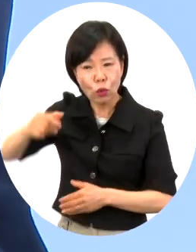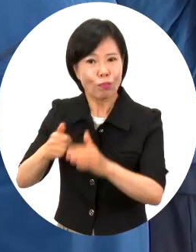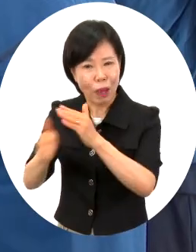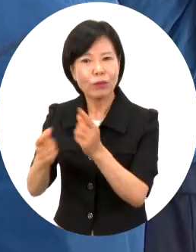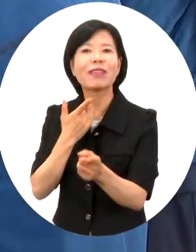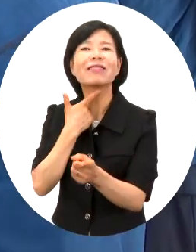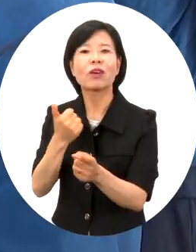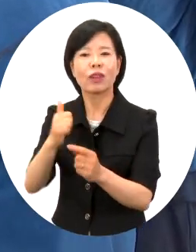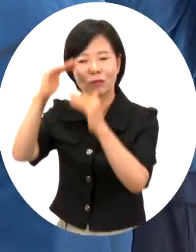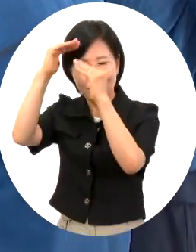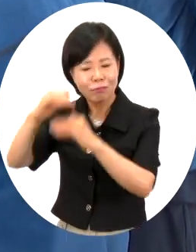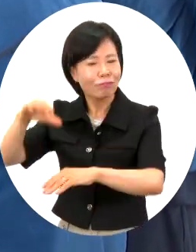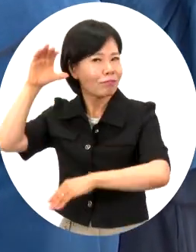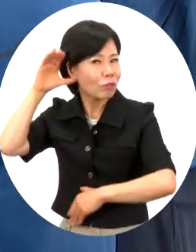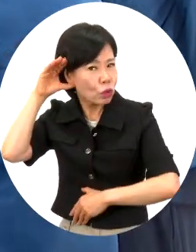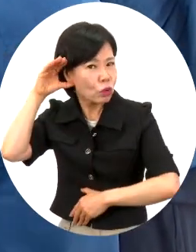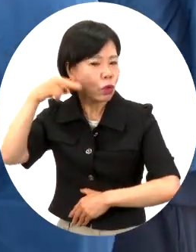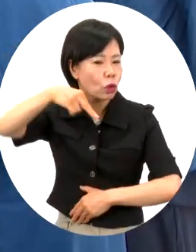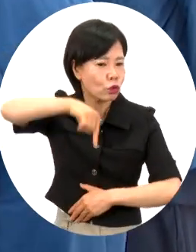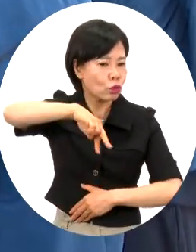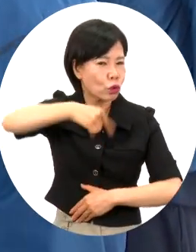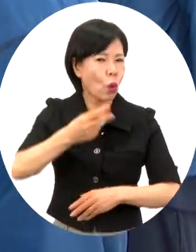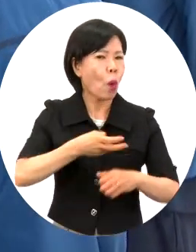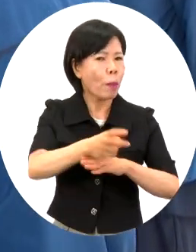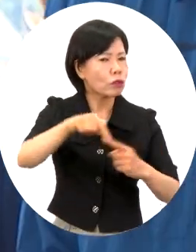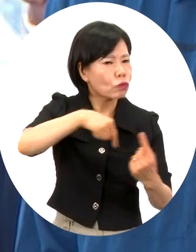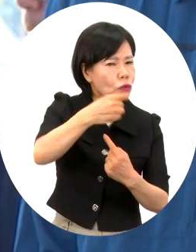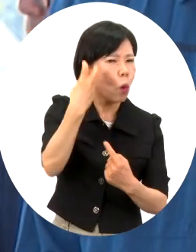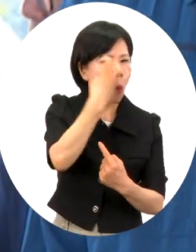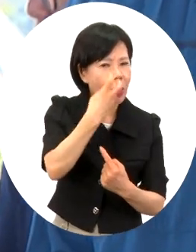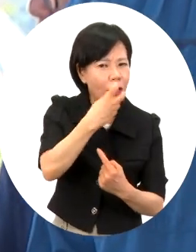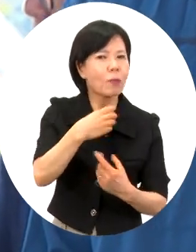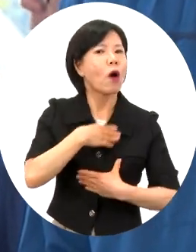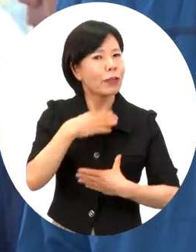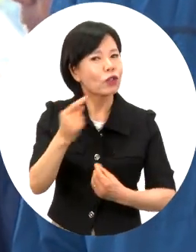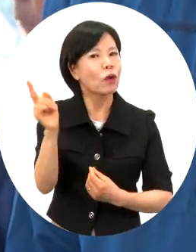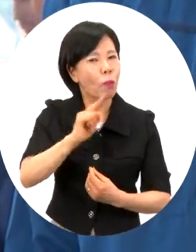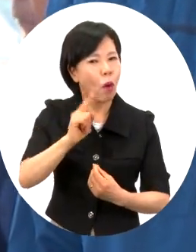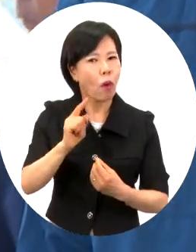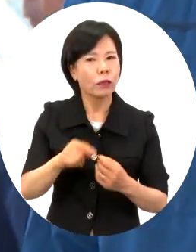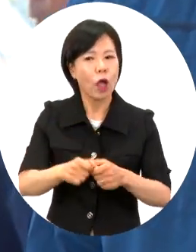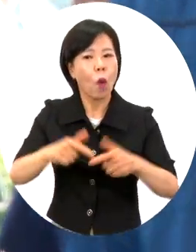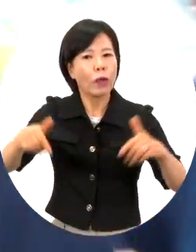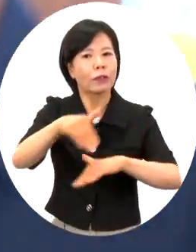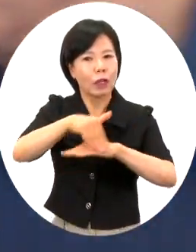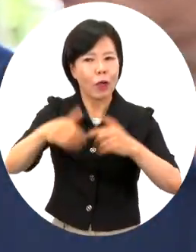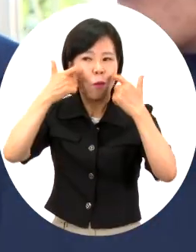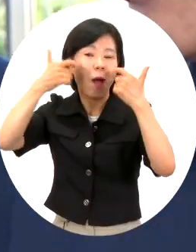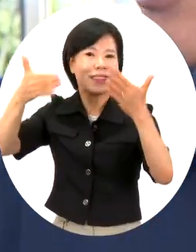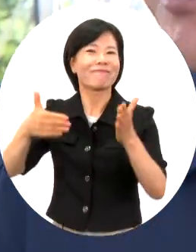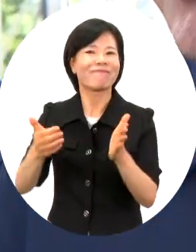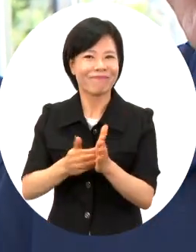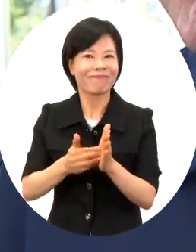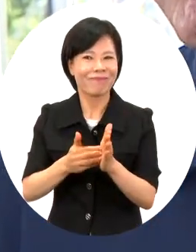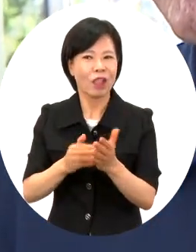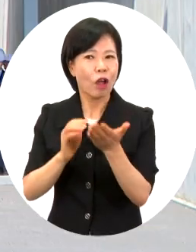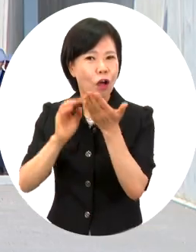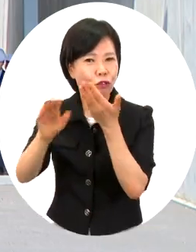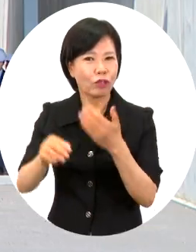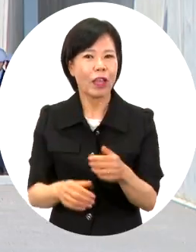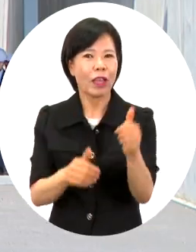추진 현황을 보고받고 충전소와 수소버스 운영 상황, 안전관리 방안, 충전소 확대 계획 등을